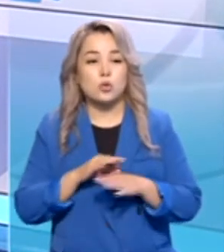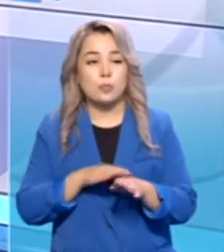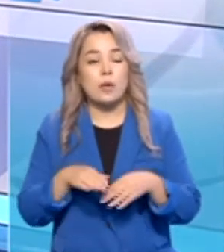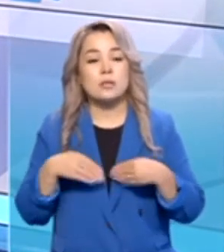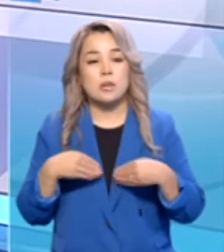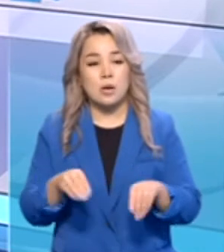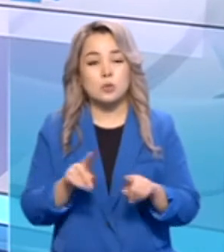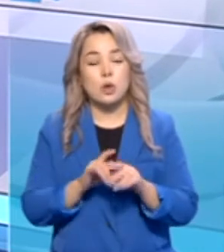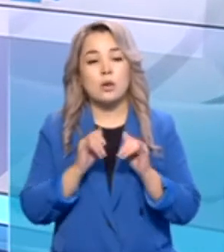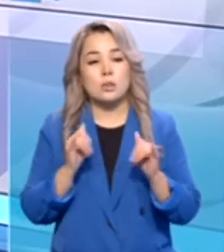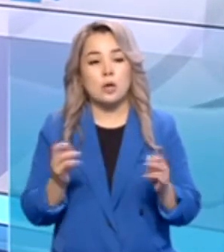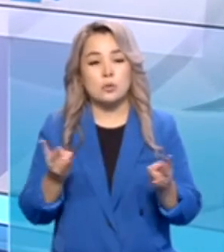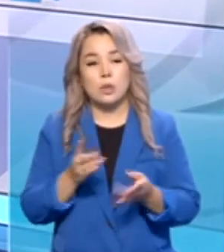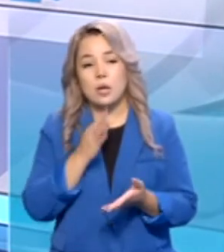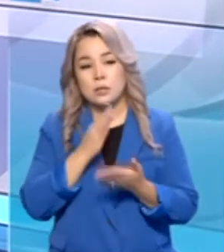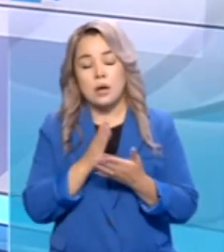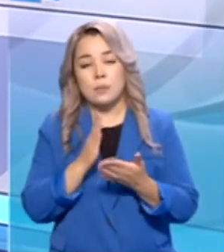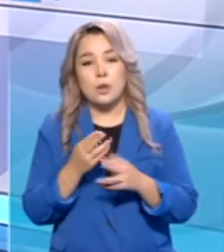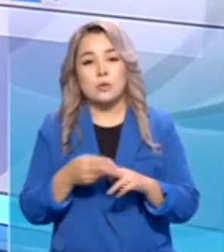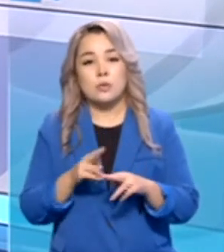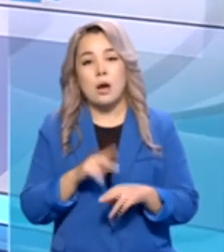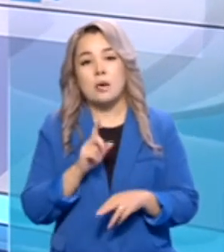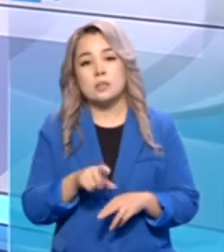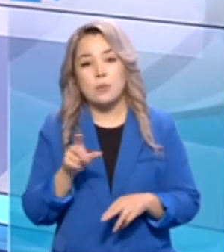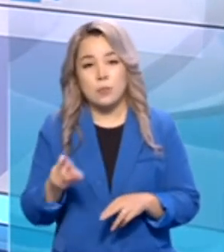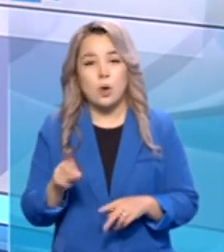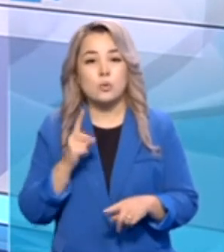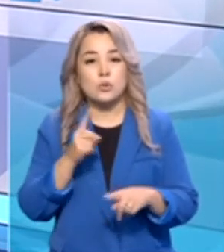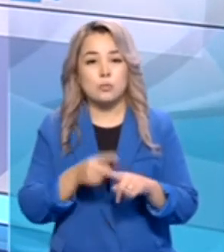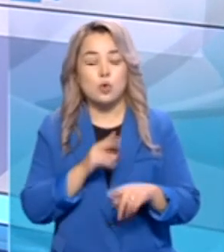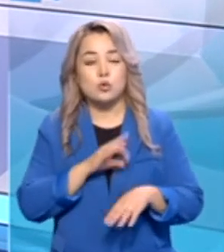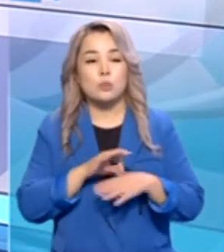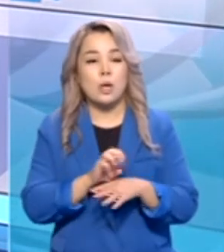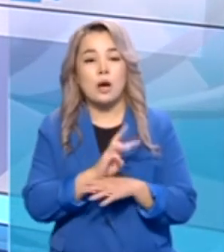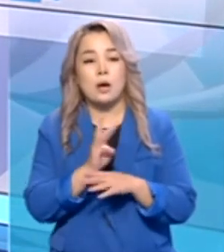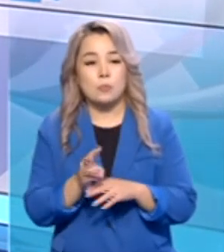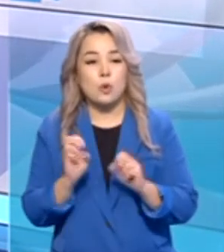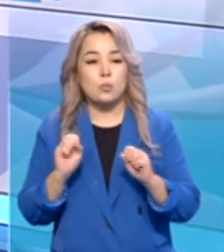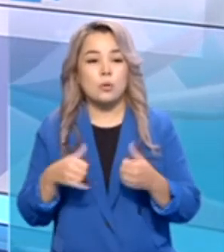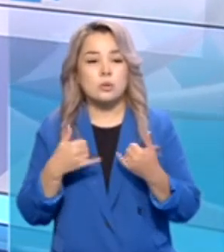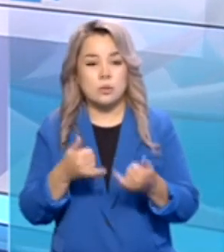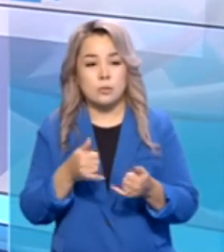егіс алқабын ұлғайтуды сұрады. Әрі бұл азаматтарды қосымша жұмыспен қамтуға мүмкіндік болмақ.